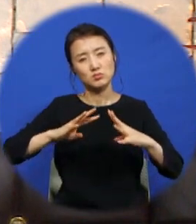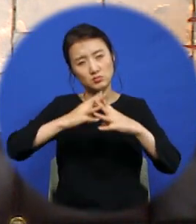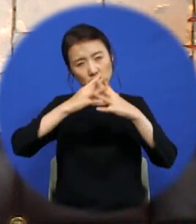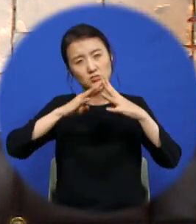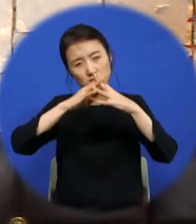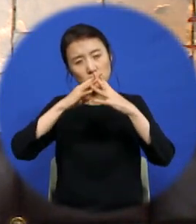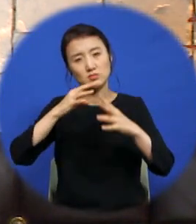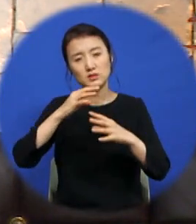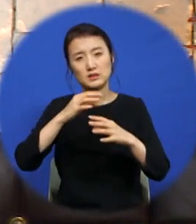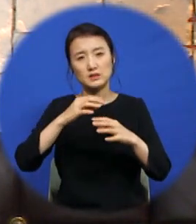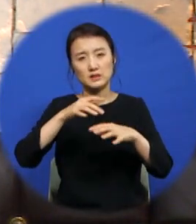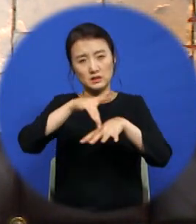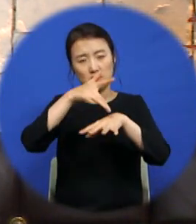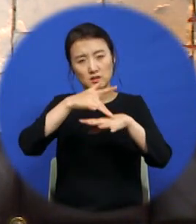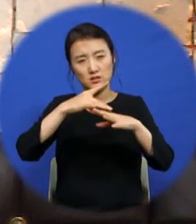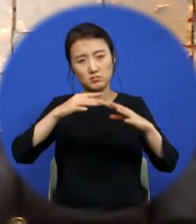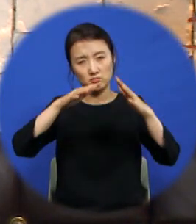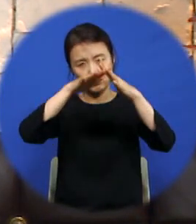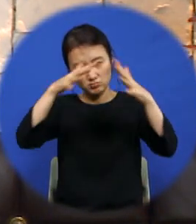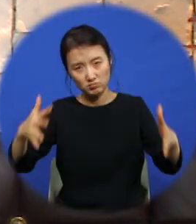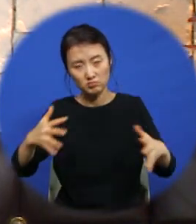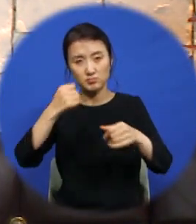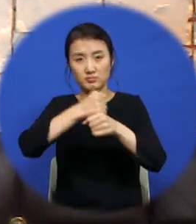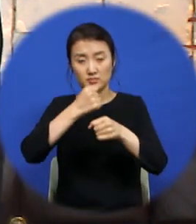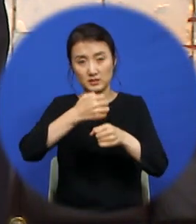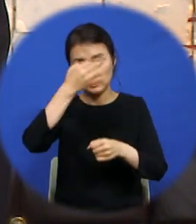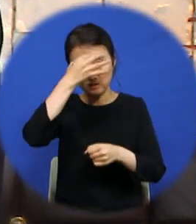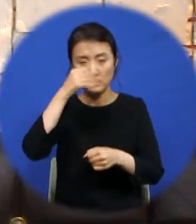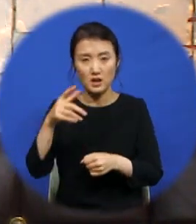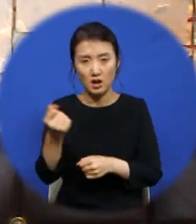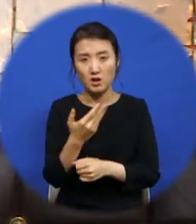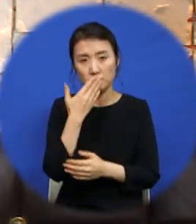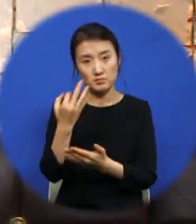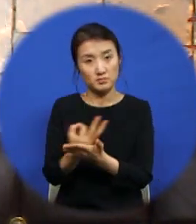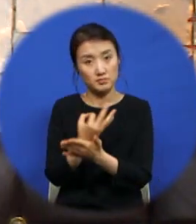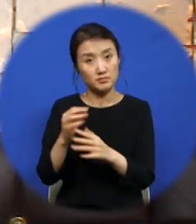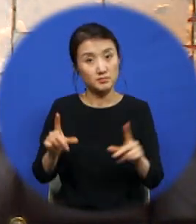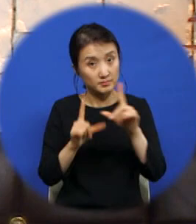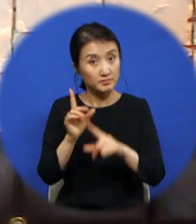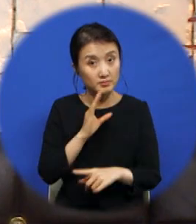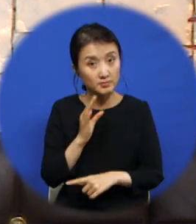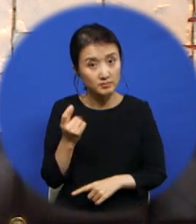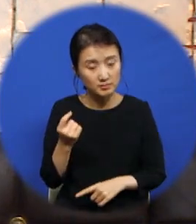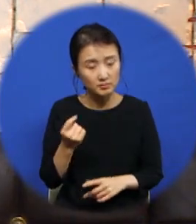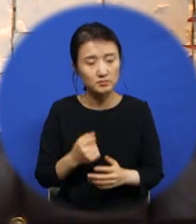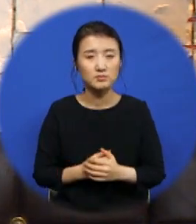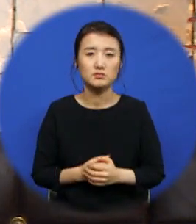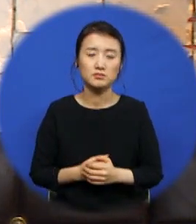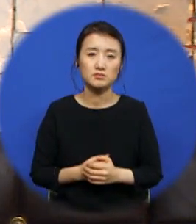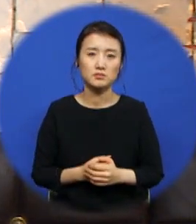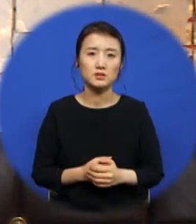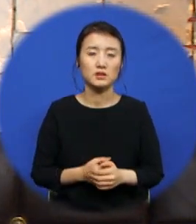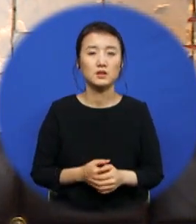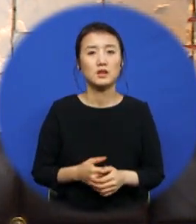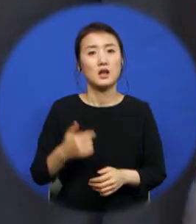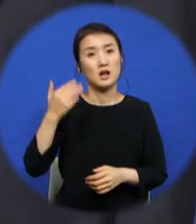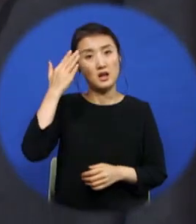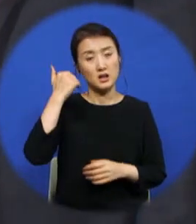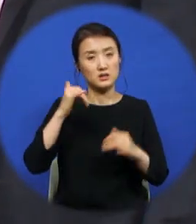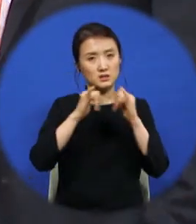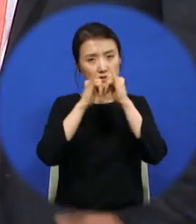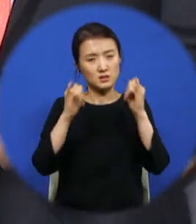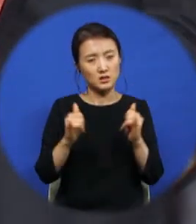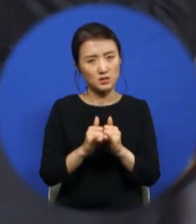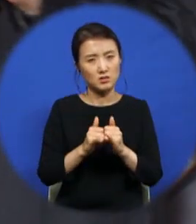가족 생계를 해결하고 거든요 예 여러분 저는 우리 사회가 훨씬 이런 부분을 좀더 수용 했으면